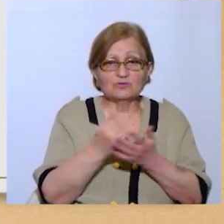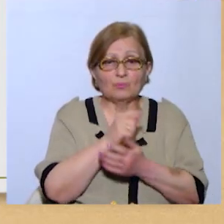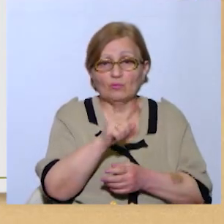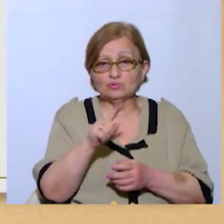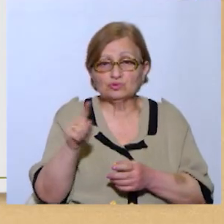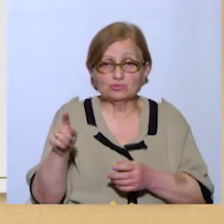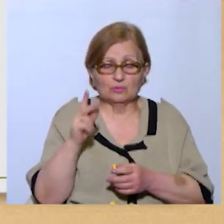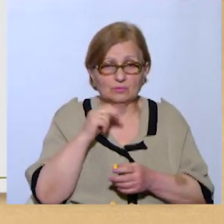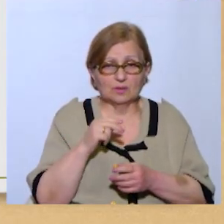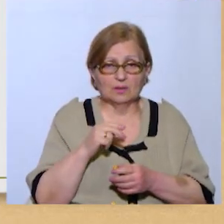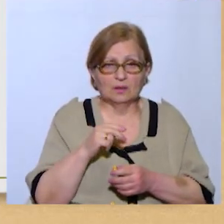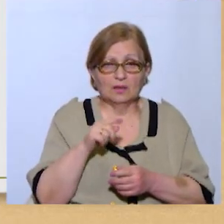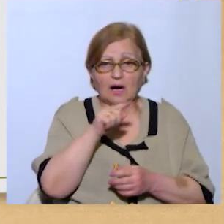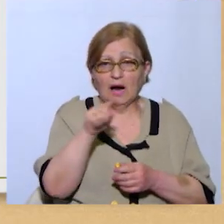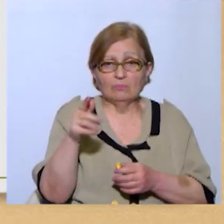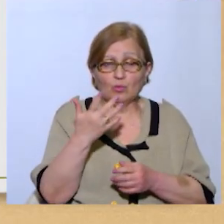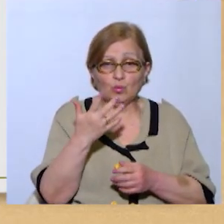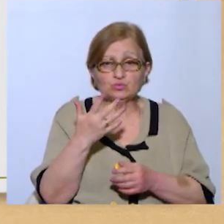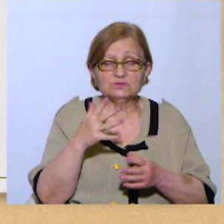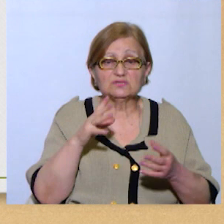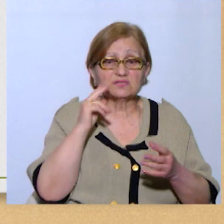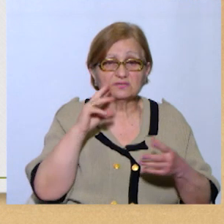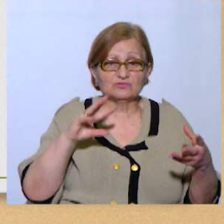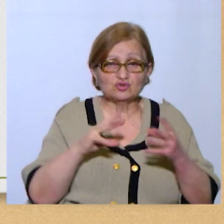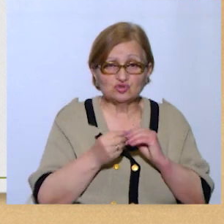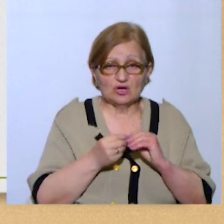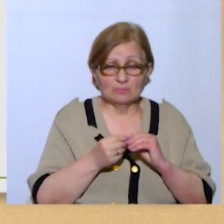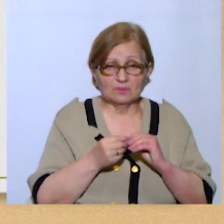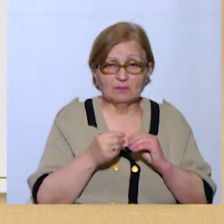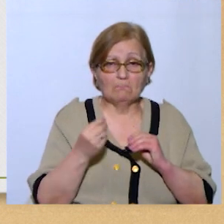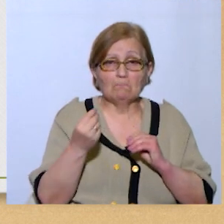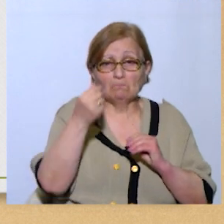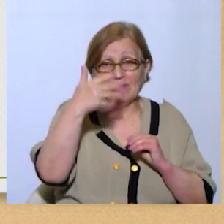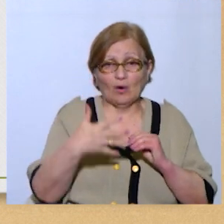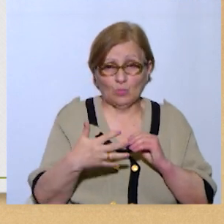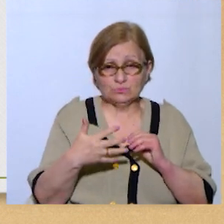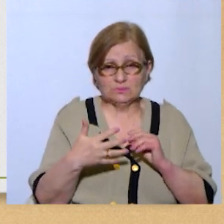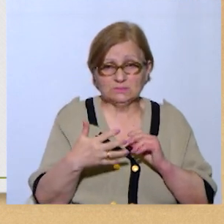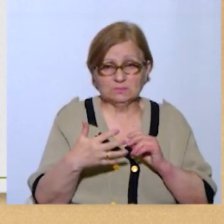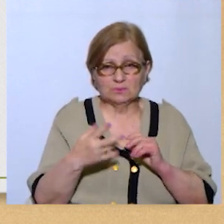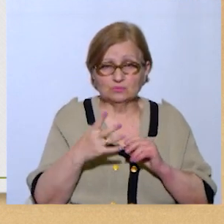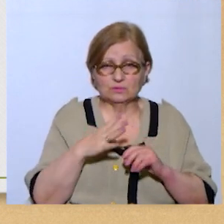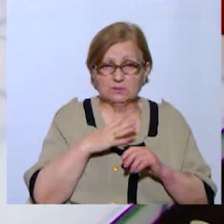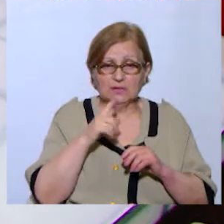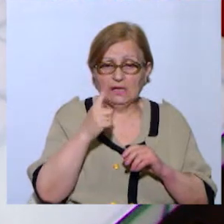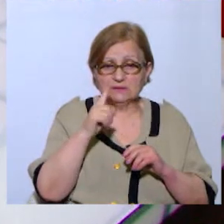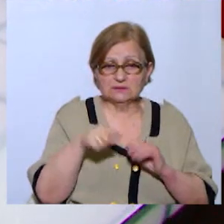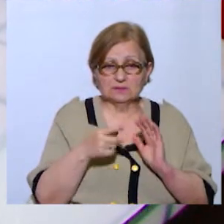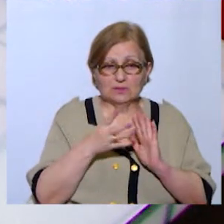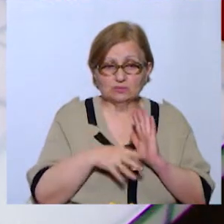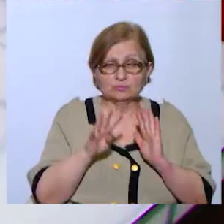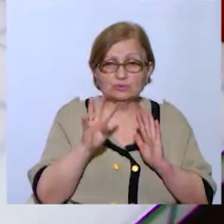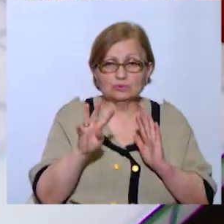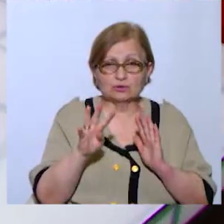რიცხვი. ანუ ამ 5 რიცხვის ჯამის მეხუთედი უნდა იყოს